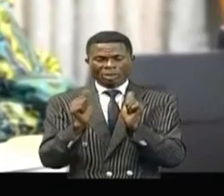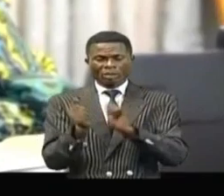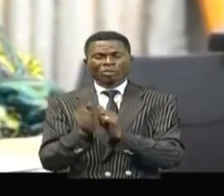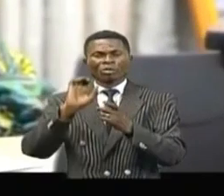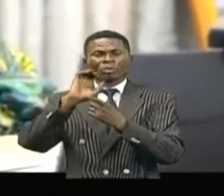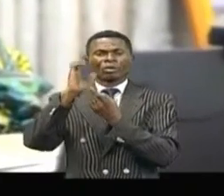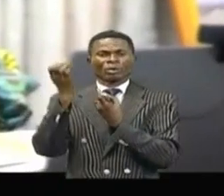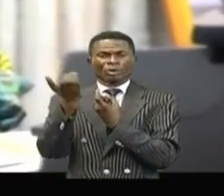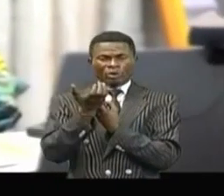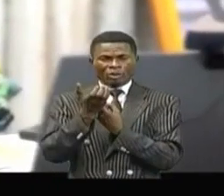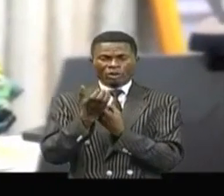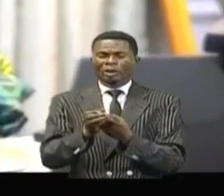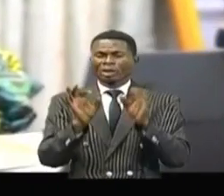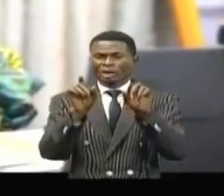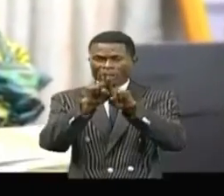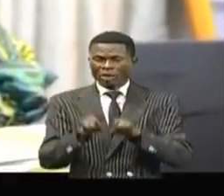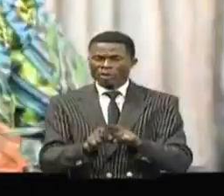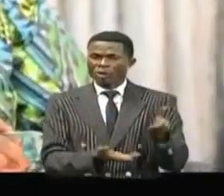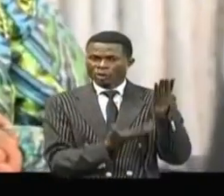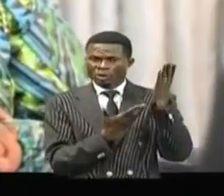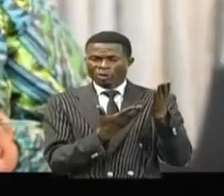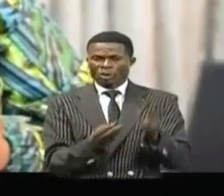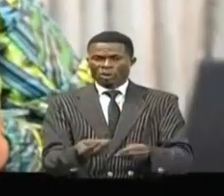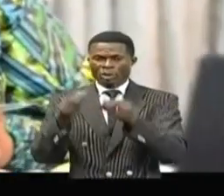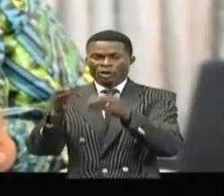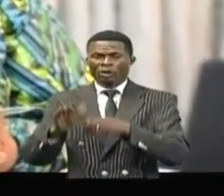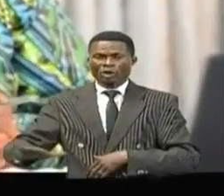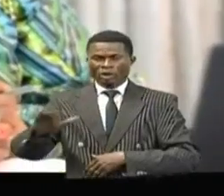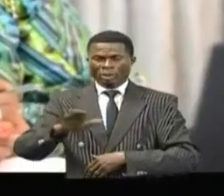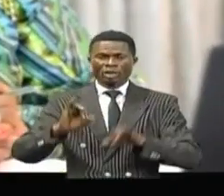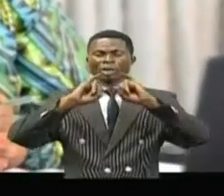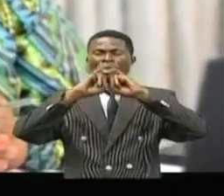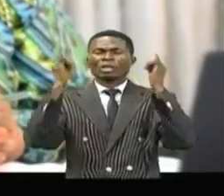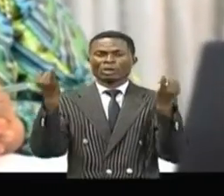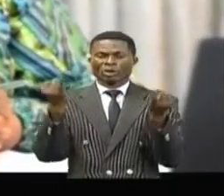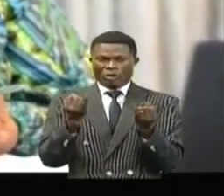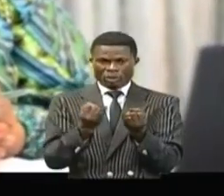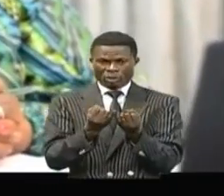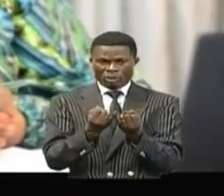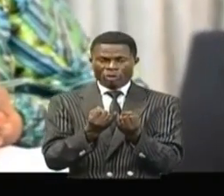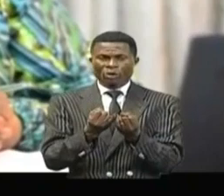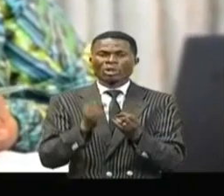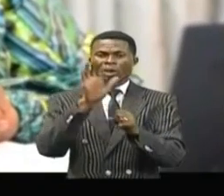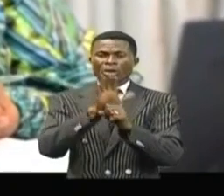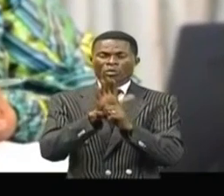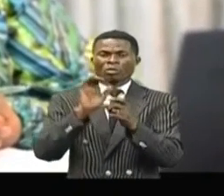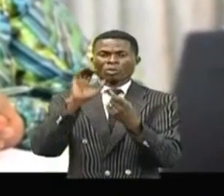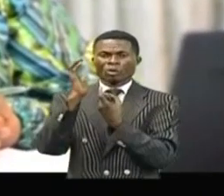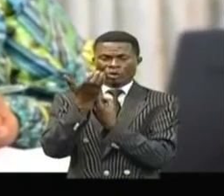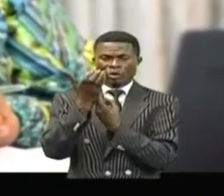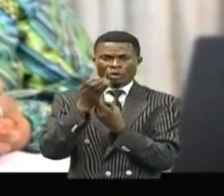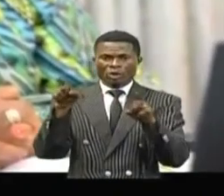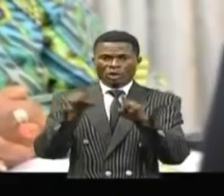culture et la nécessité de doter le pays des industries culturelles à